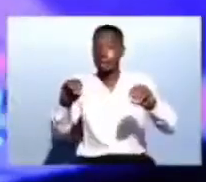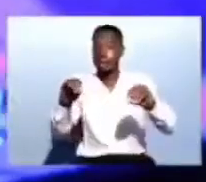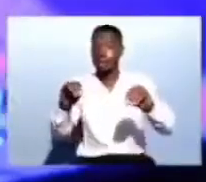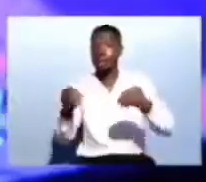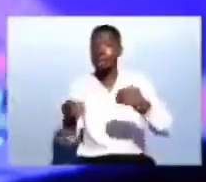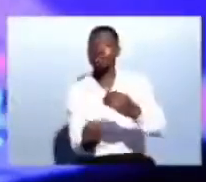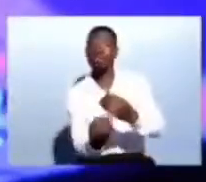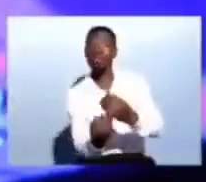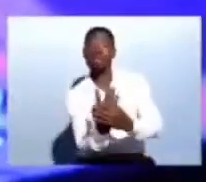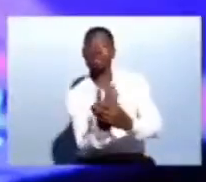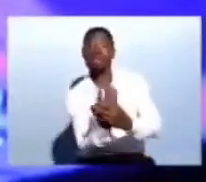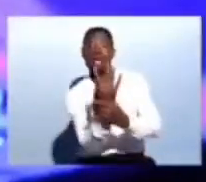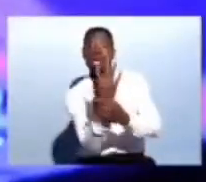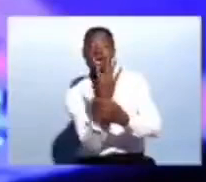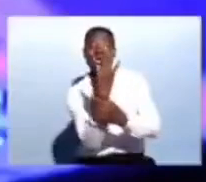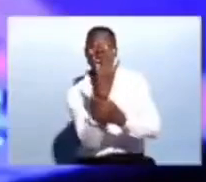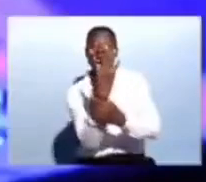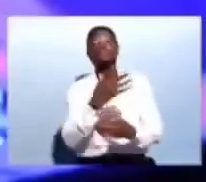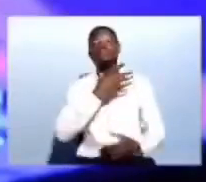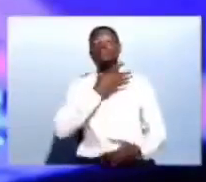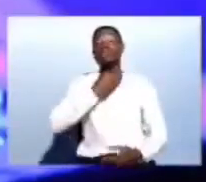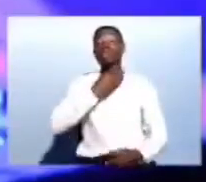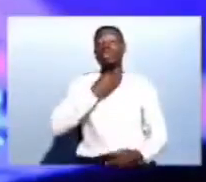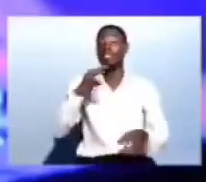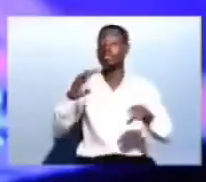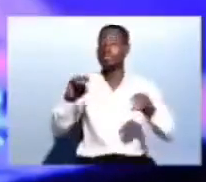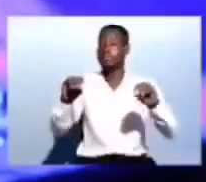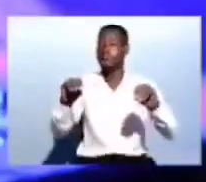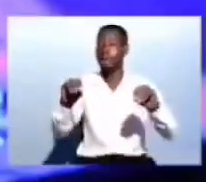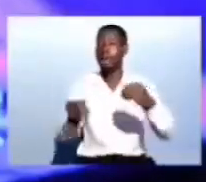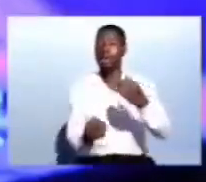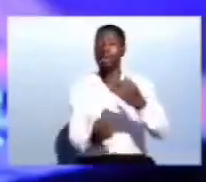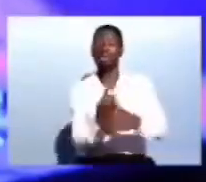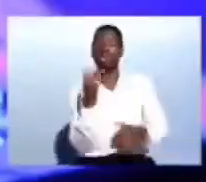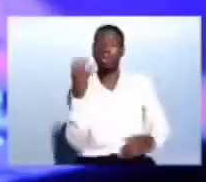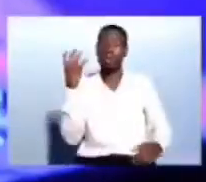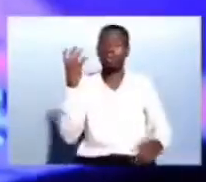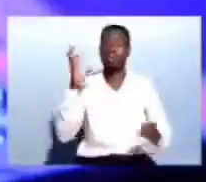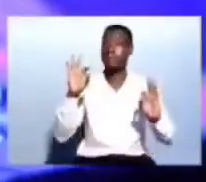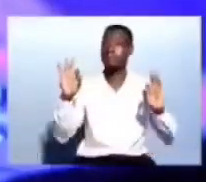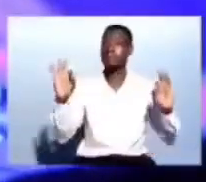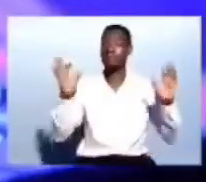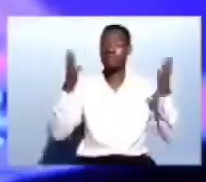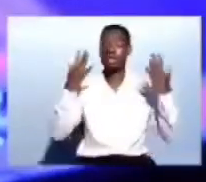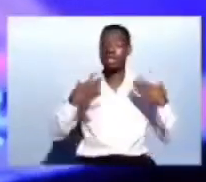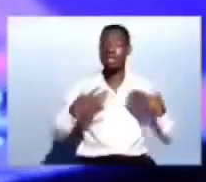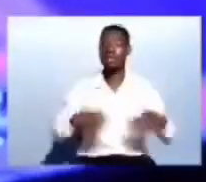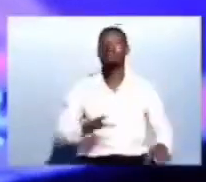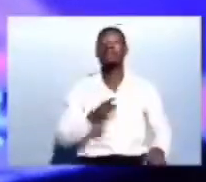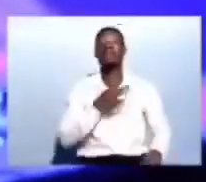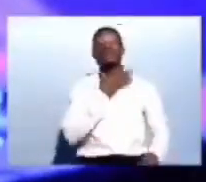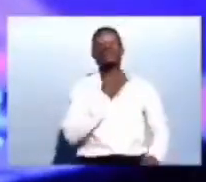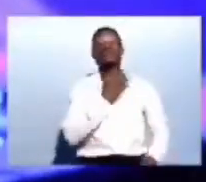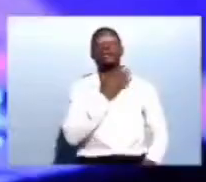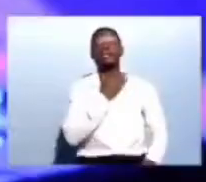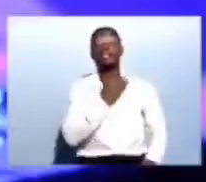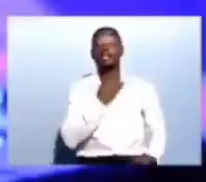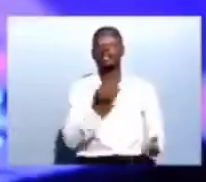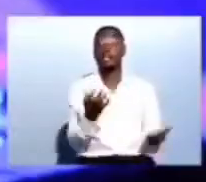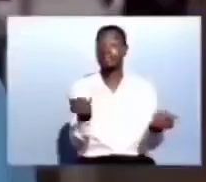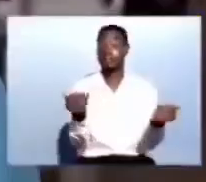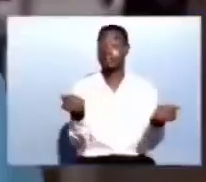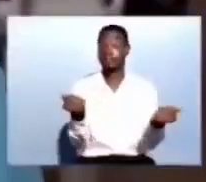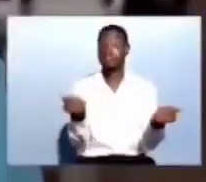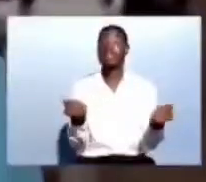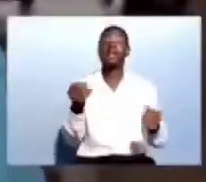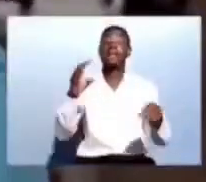mti ustawi, unahitaji mbolea. Ili utoe matunda mazuri yenye afya, unahitaji mbolea. Kabla ya kupanda